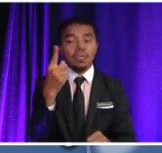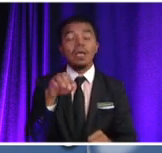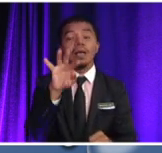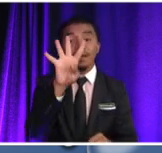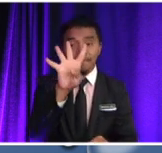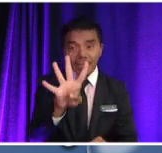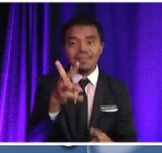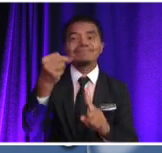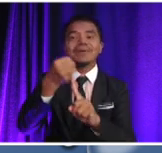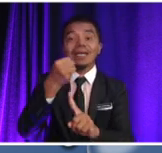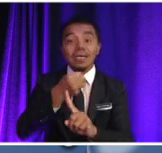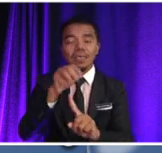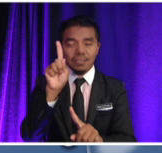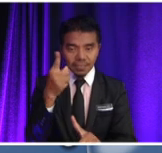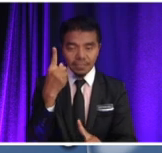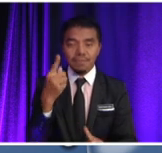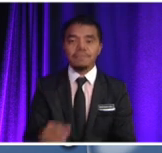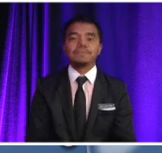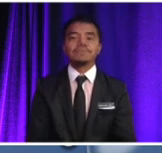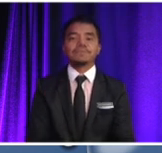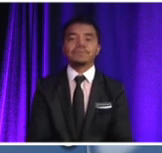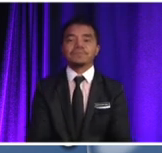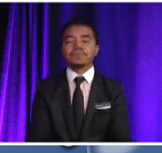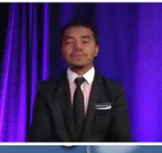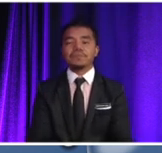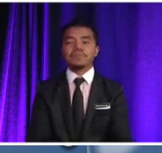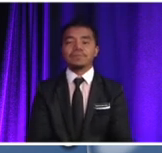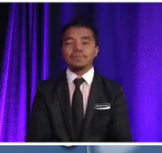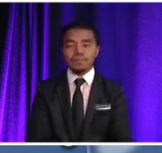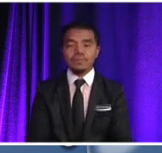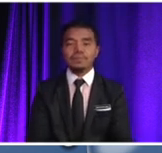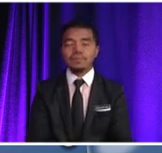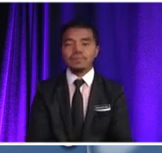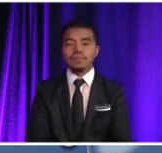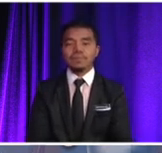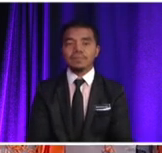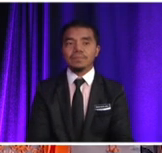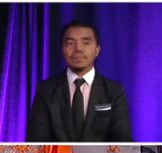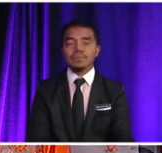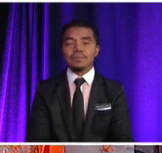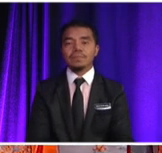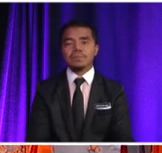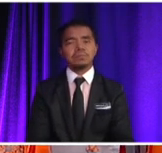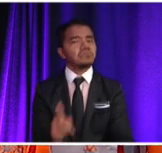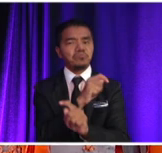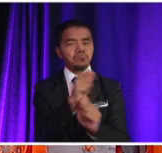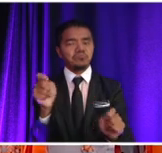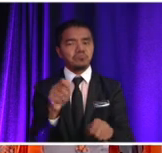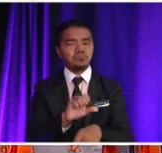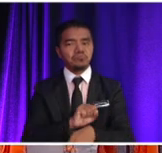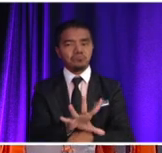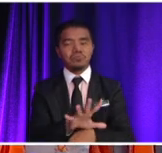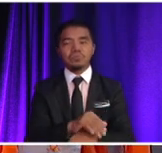beli lebih dari 4 tidak bermakna sebab tak akan dapat marka jadi tak perlulah anak bazimah bagi lebih banyak